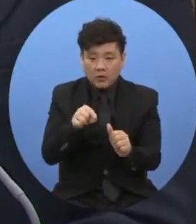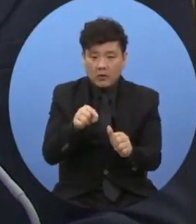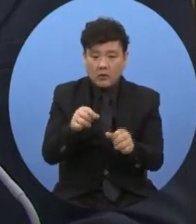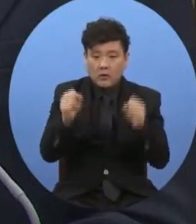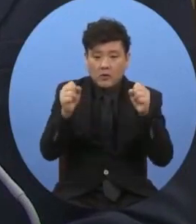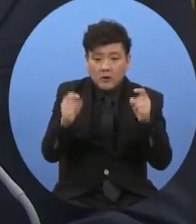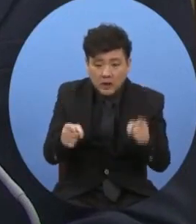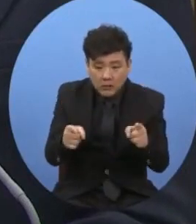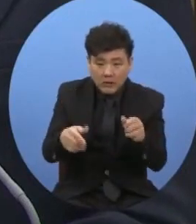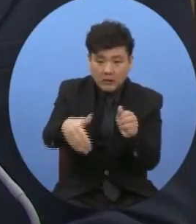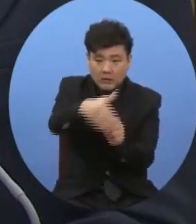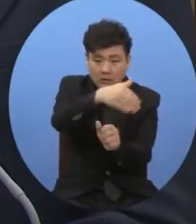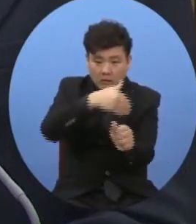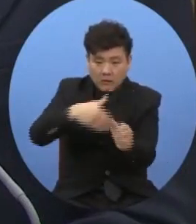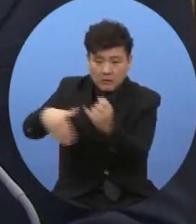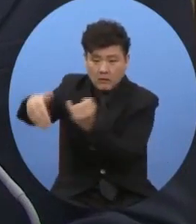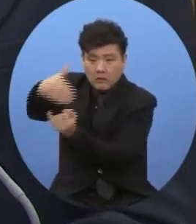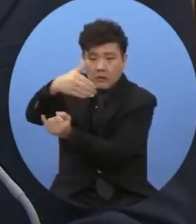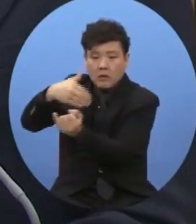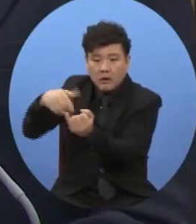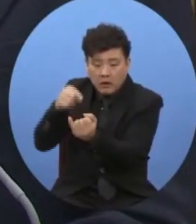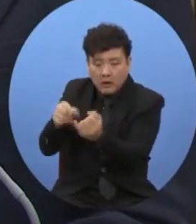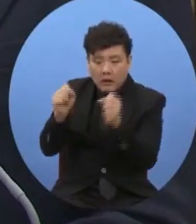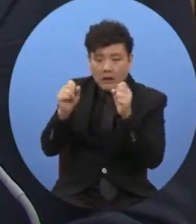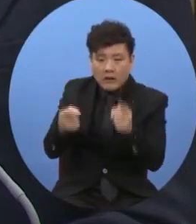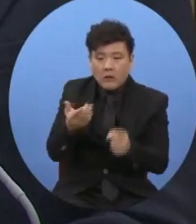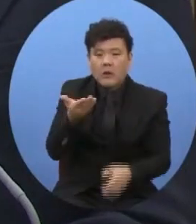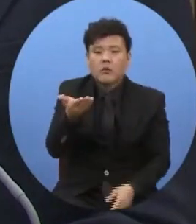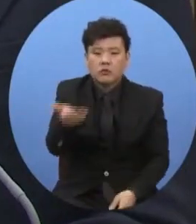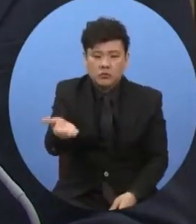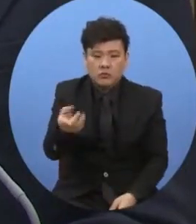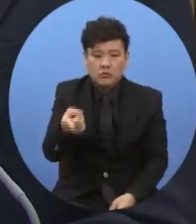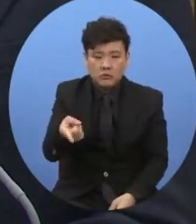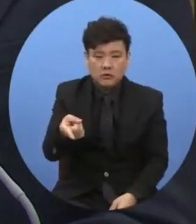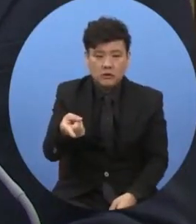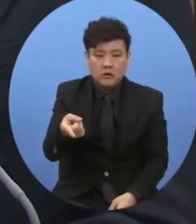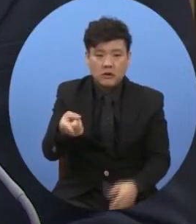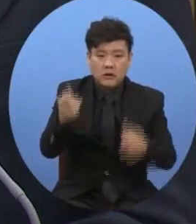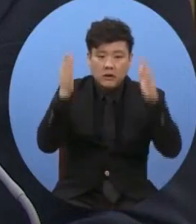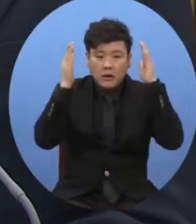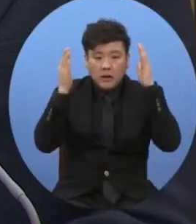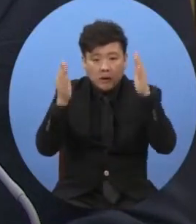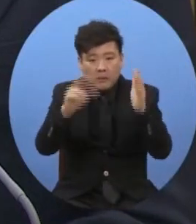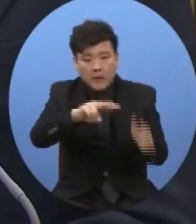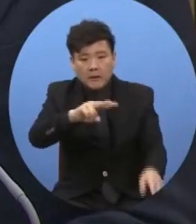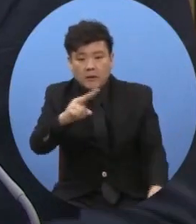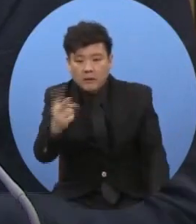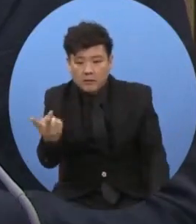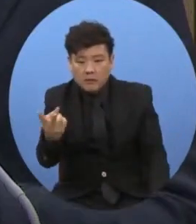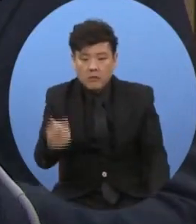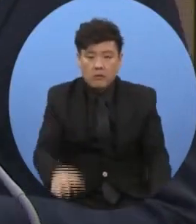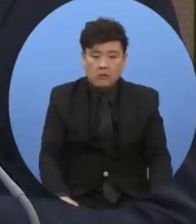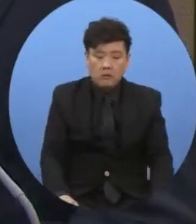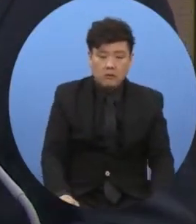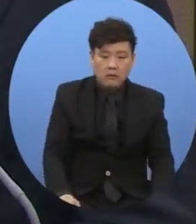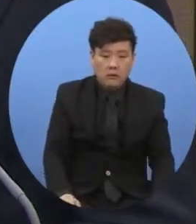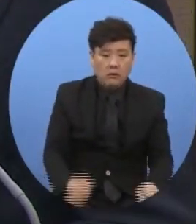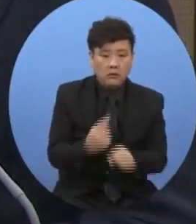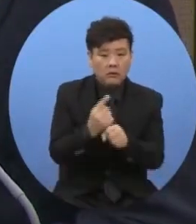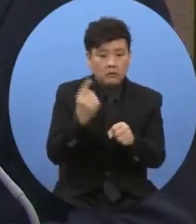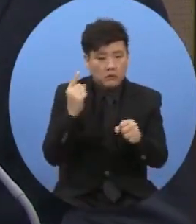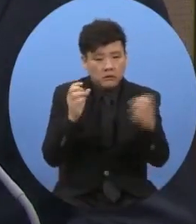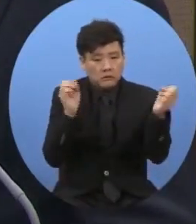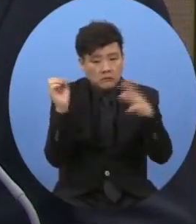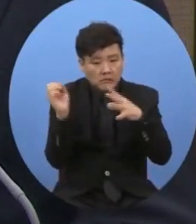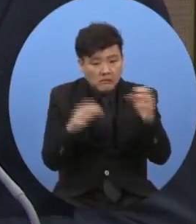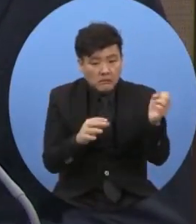남녀들이 자연스럽게 접촉할 수 있는 기회로 마련해 주자. 이렇게 방향을 좀 선회한 걸로 기억하고 있습니다. 네, 그 작년과 이렇게 말씀 나눈 거와